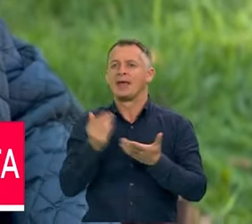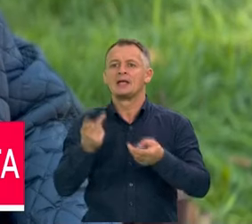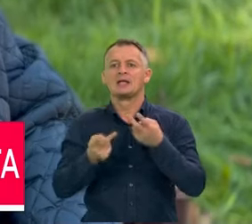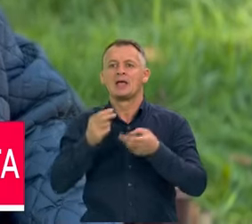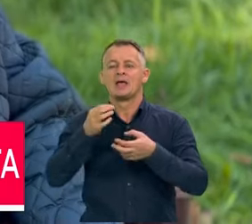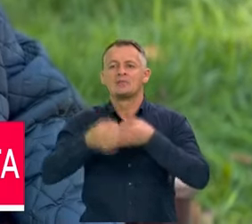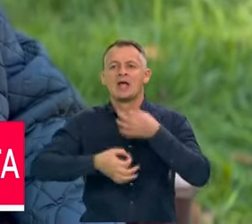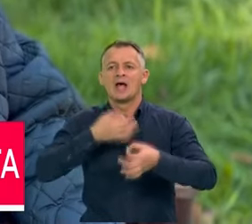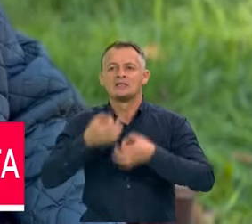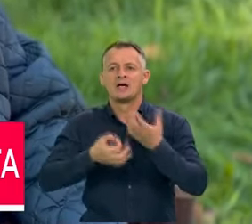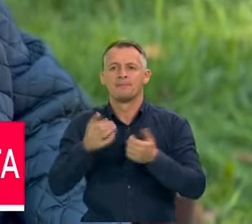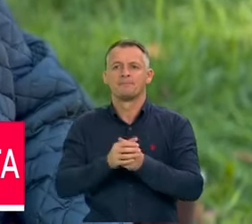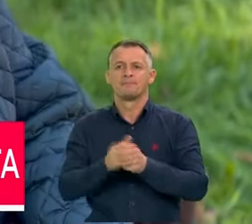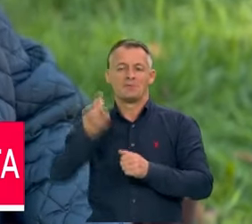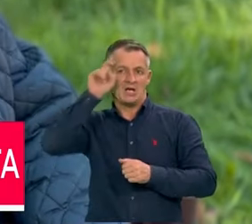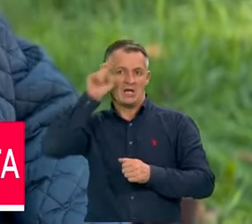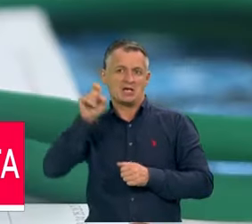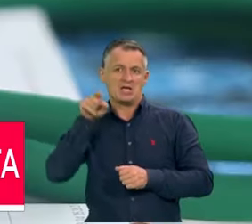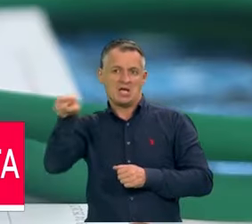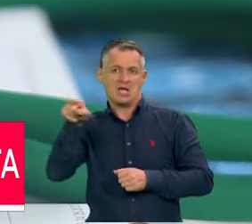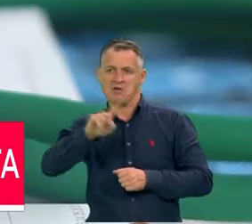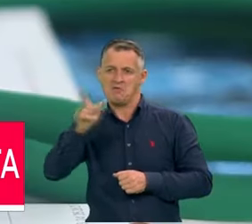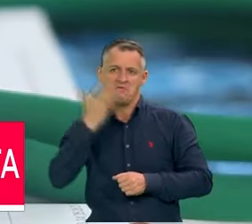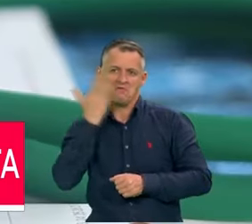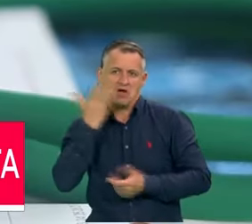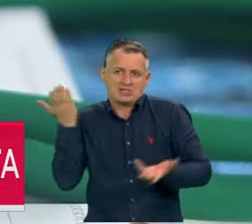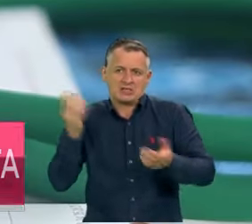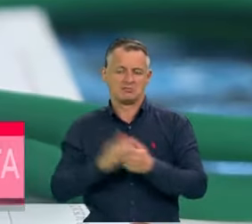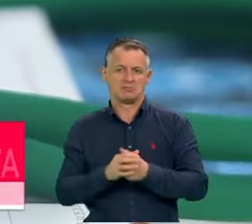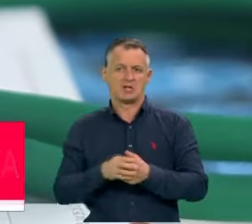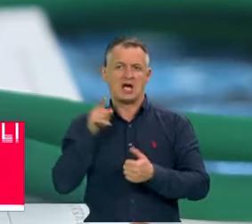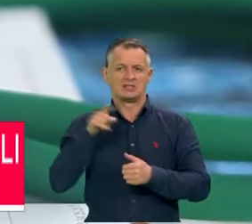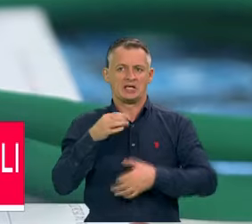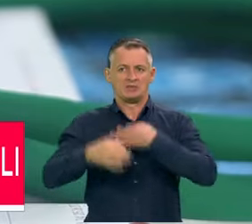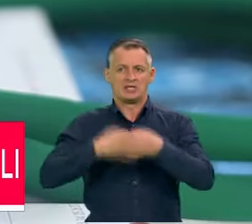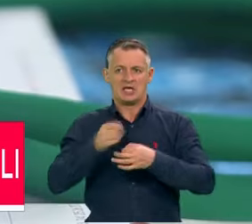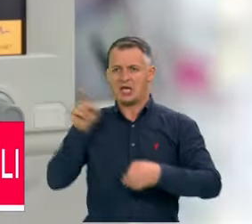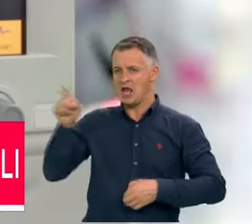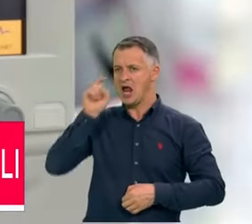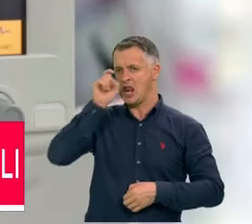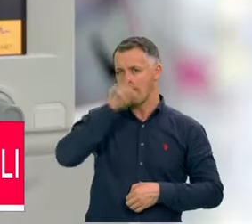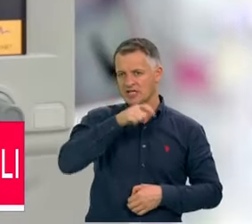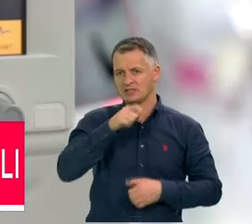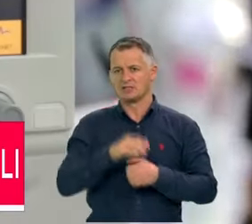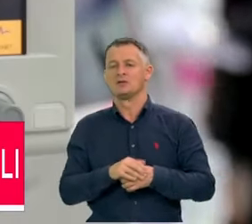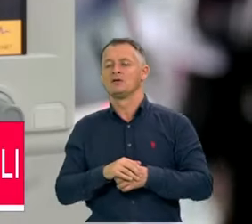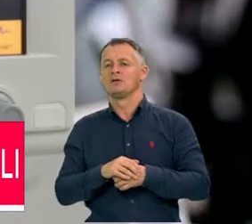explicația cred că nu învață Asta e explicația lipsesc de